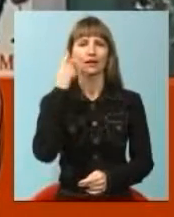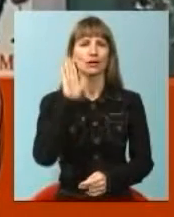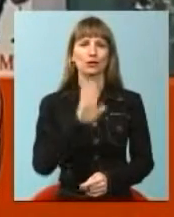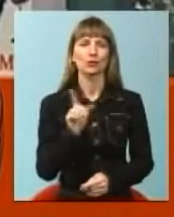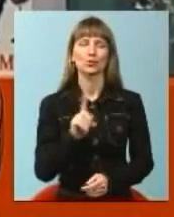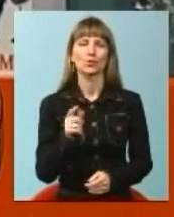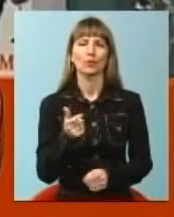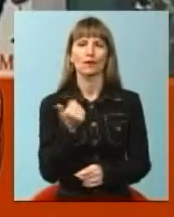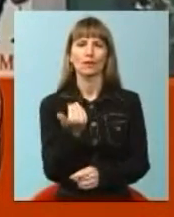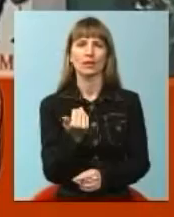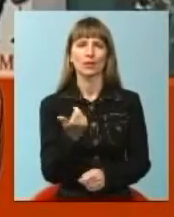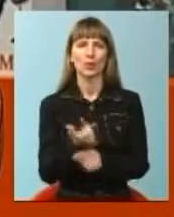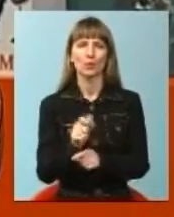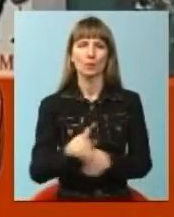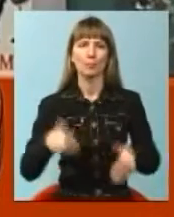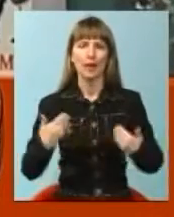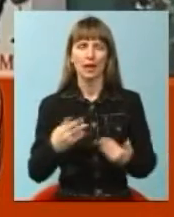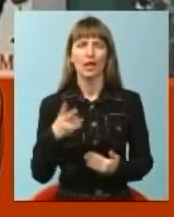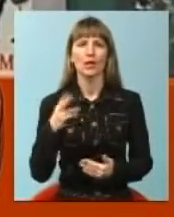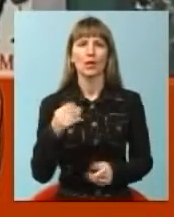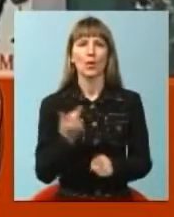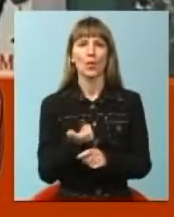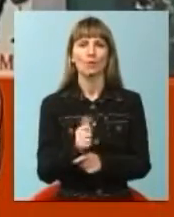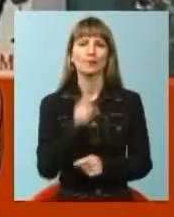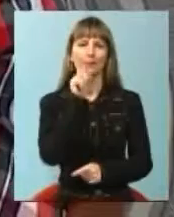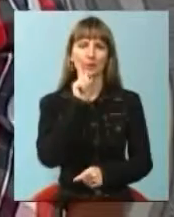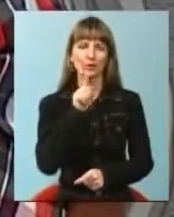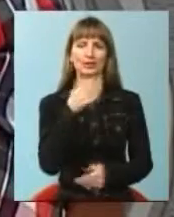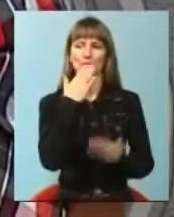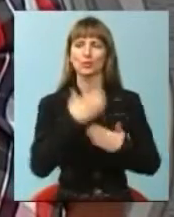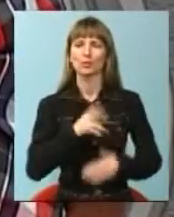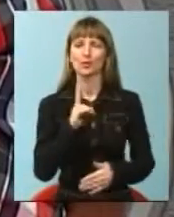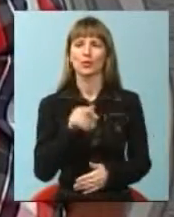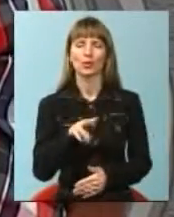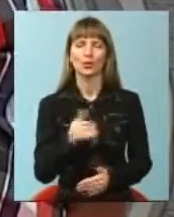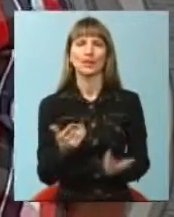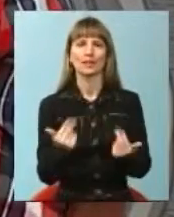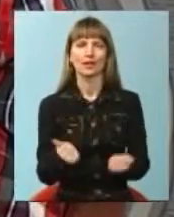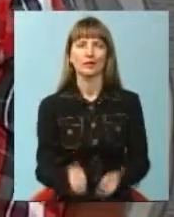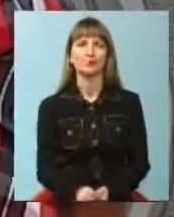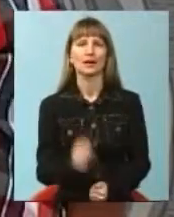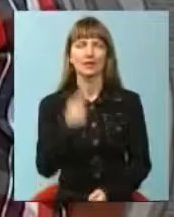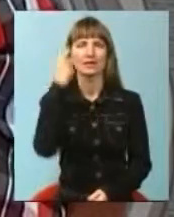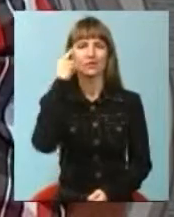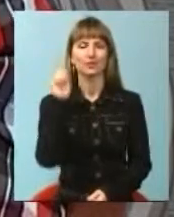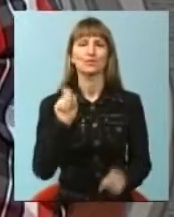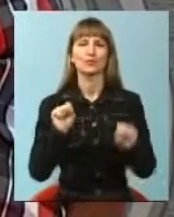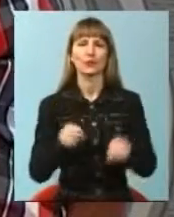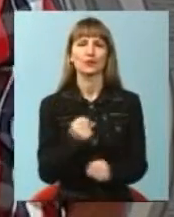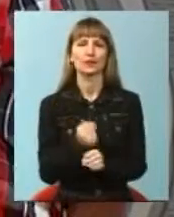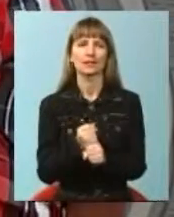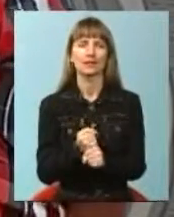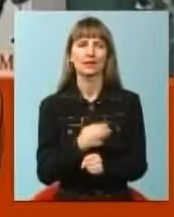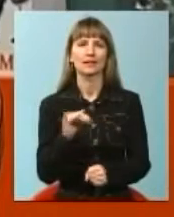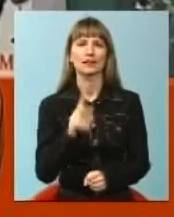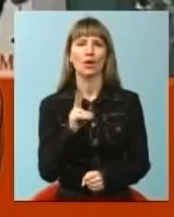він дуже корисний, але він дуже смачний. Ти полюбляєш колу, напевно? Звичайно. А чи знаєш ти, що можна робити з